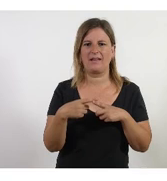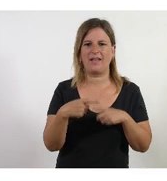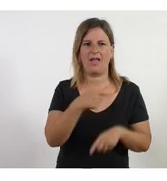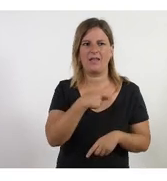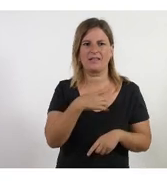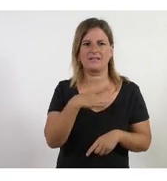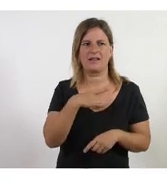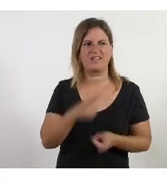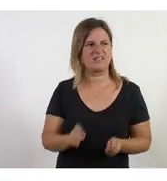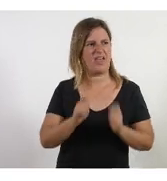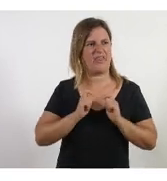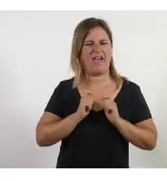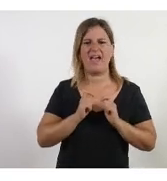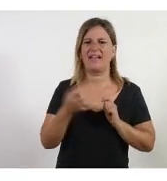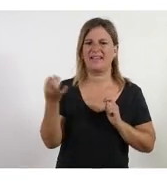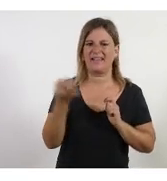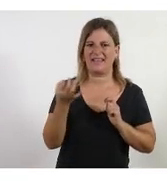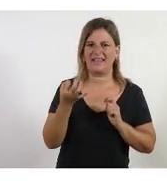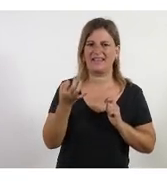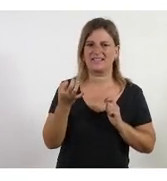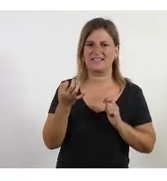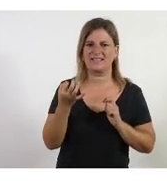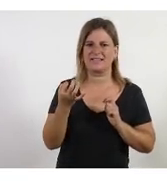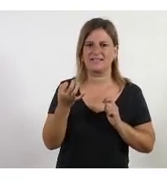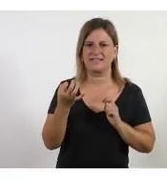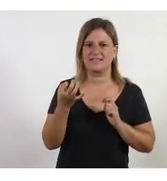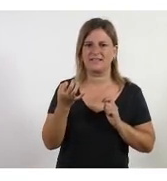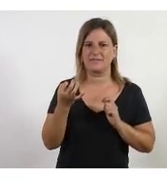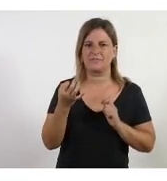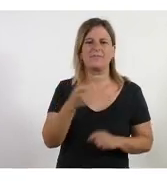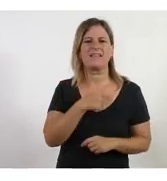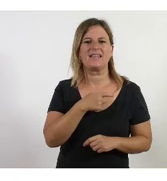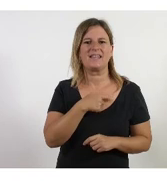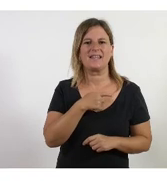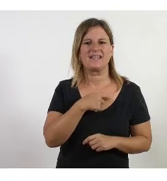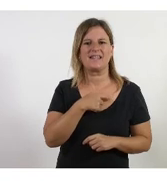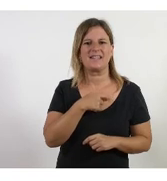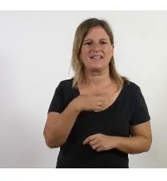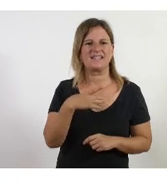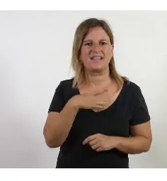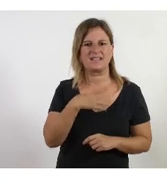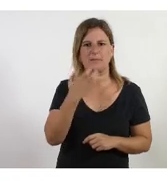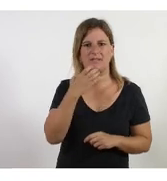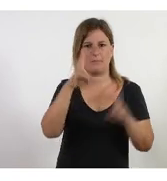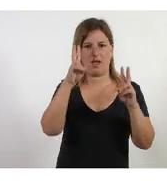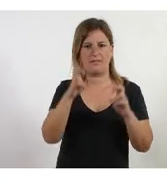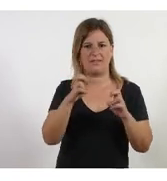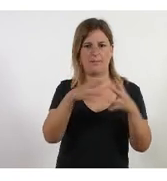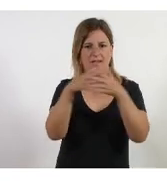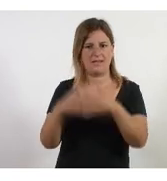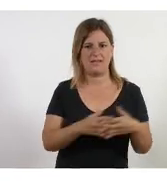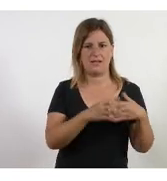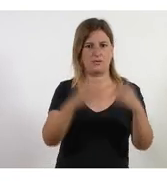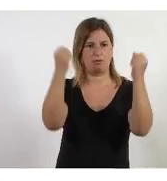amb els termes que us he estat explicant, eh? La incertesa que parlàvem quan el tema dels atemptats als Estats Units, això